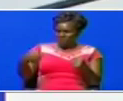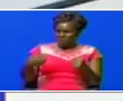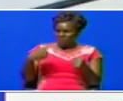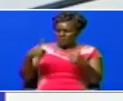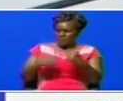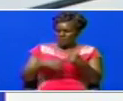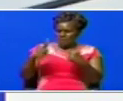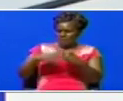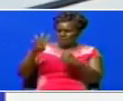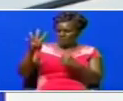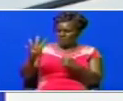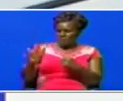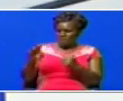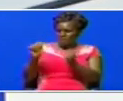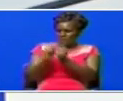20,694,